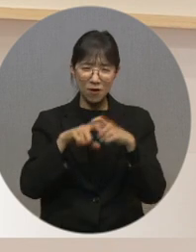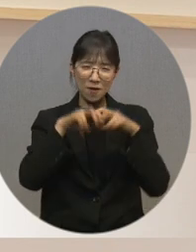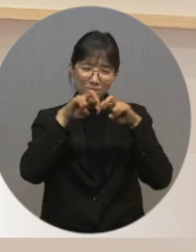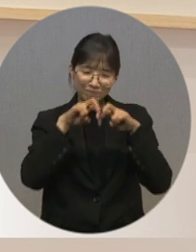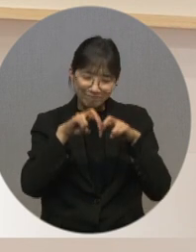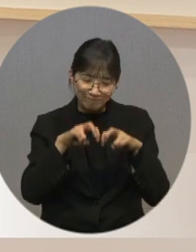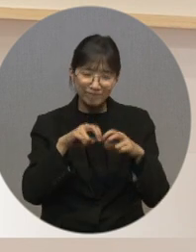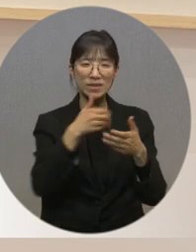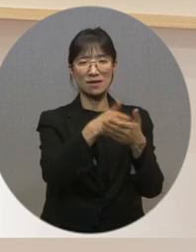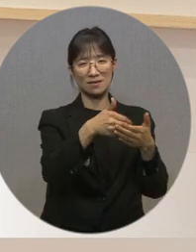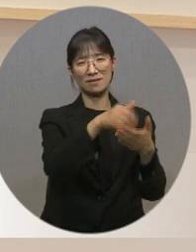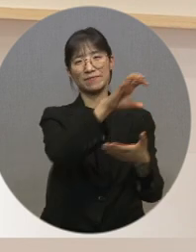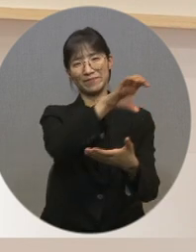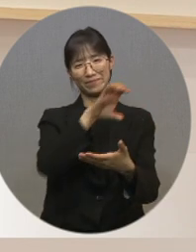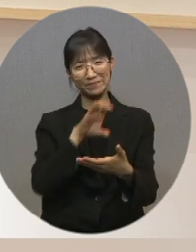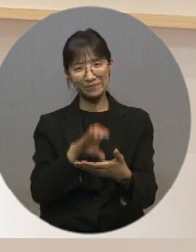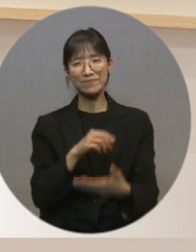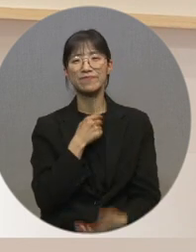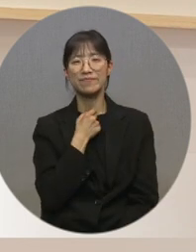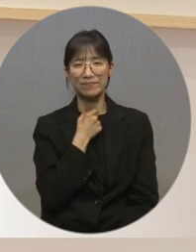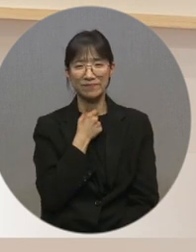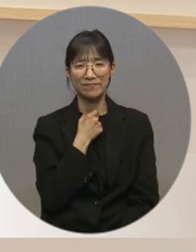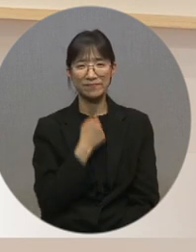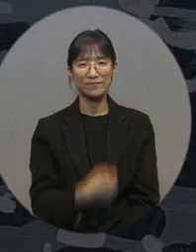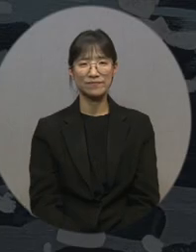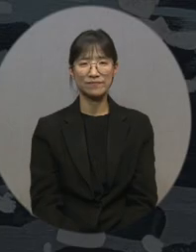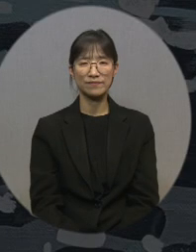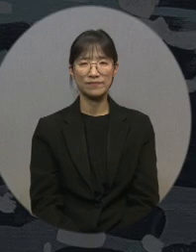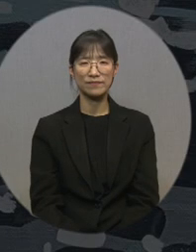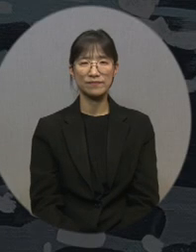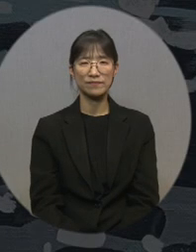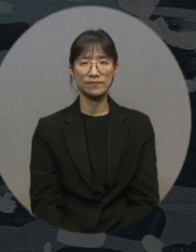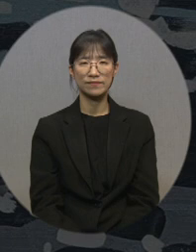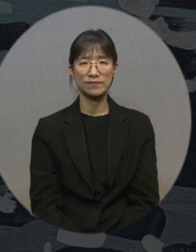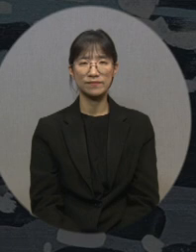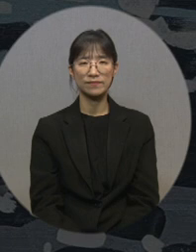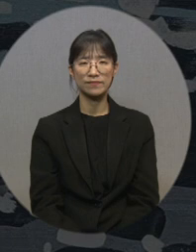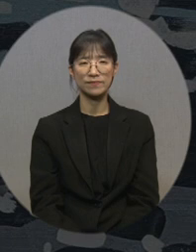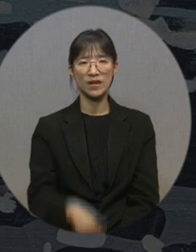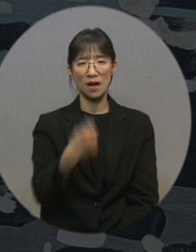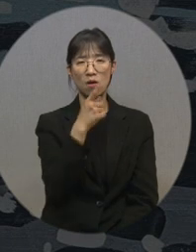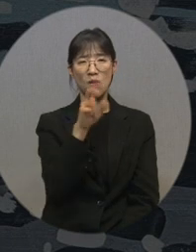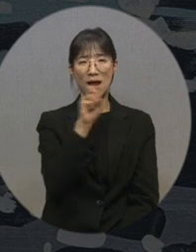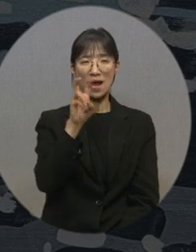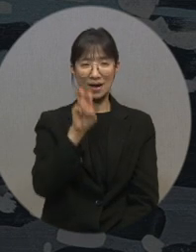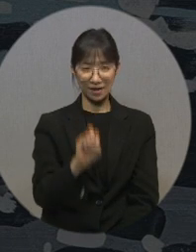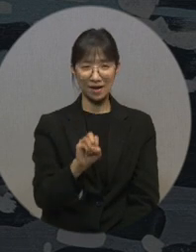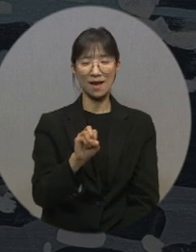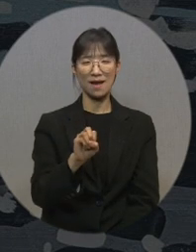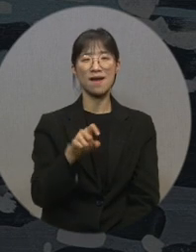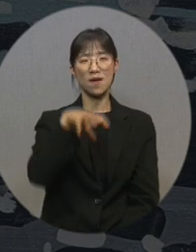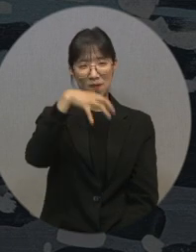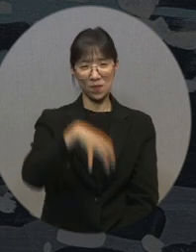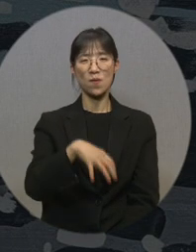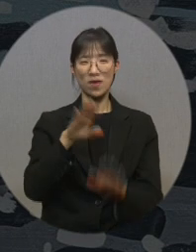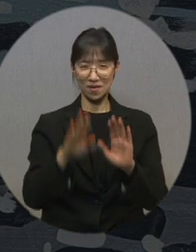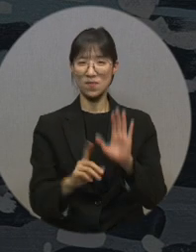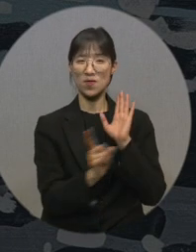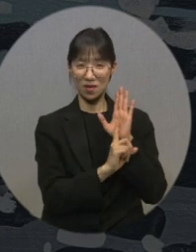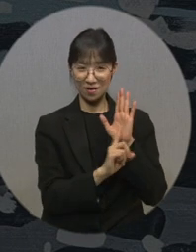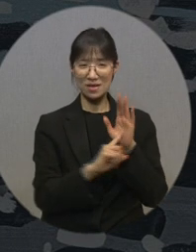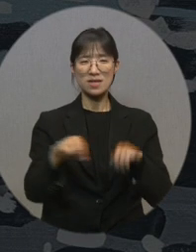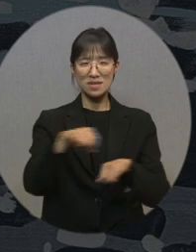들어가서 보고 그리고 그림에 담고 싶습니다. 광양 미담 갤러리에서 열린 이진우 작가의 이번